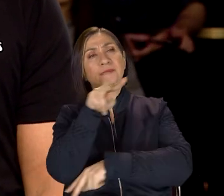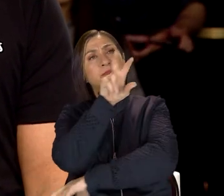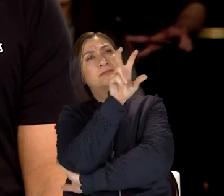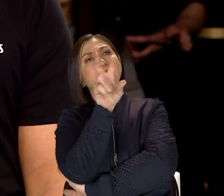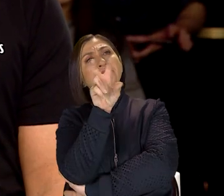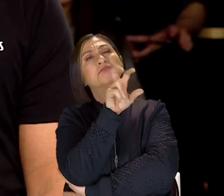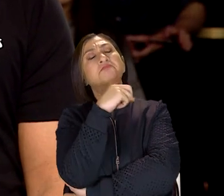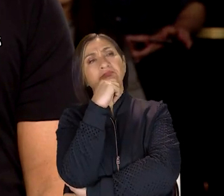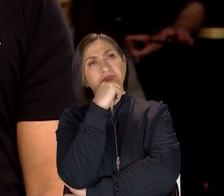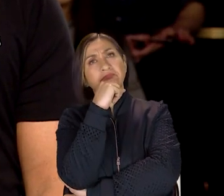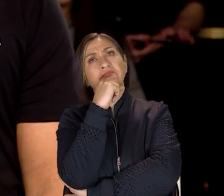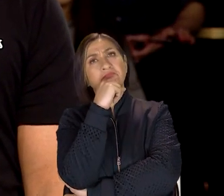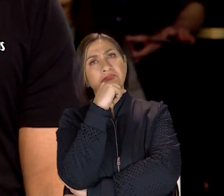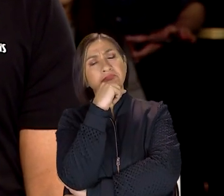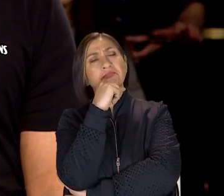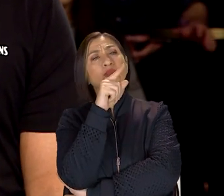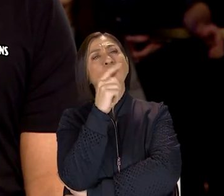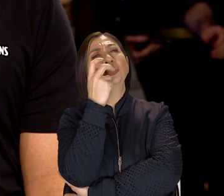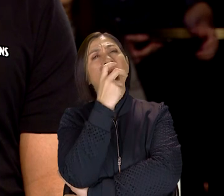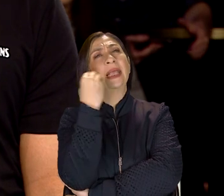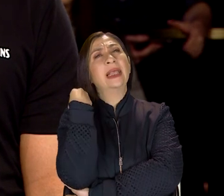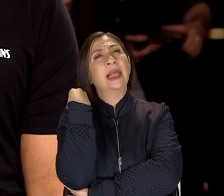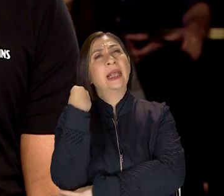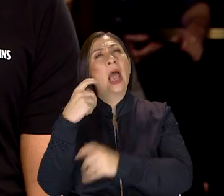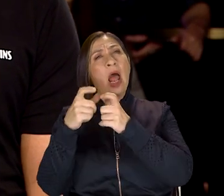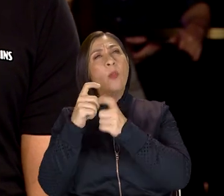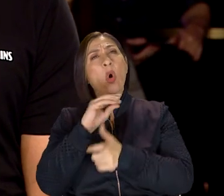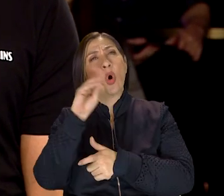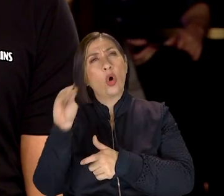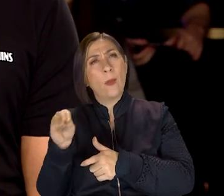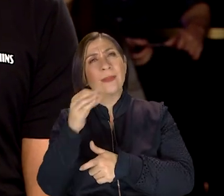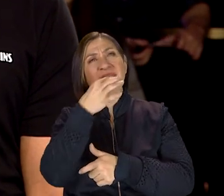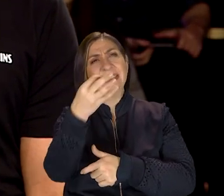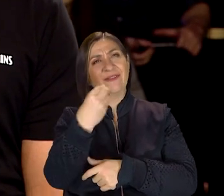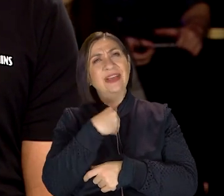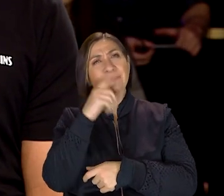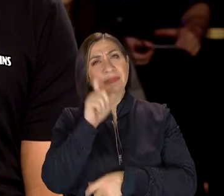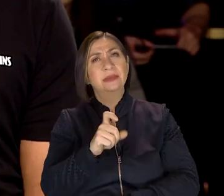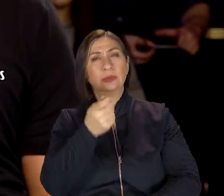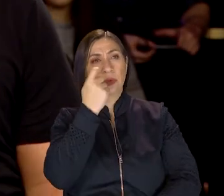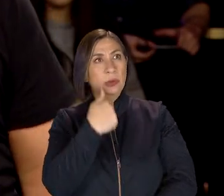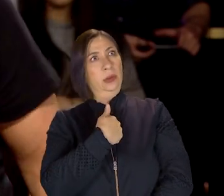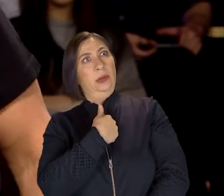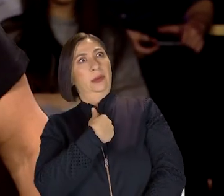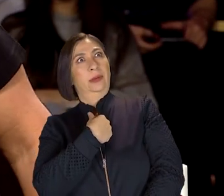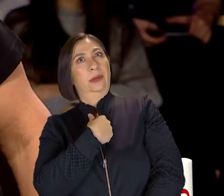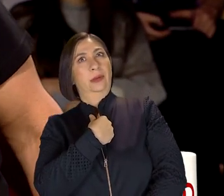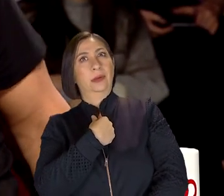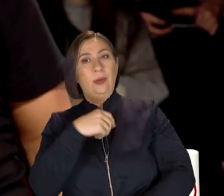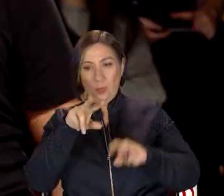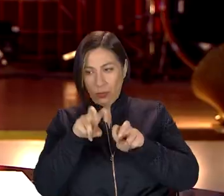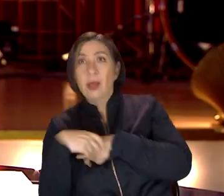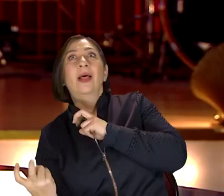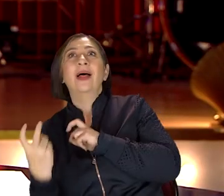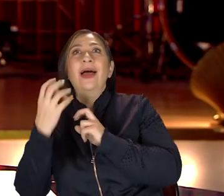ikimize. Bu şarkıyı diyor yeni albümde okumam hani nasıl bakarsınız diyor. Biz abi koltuktan